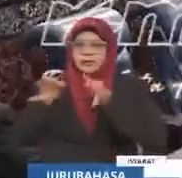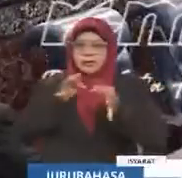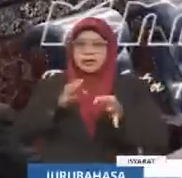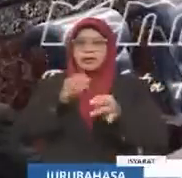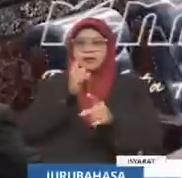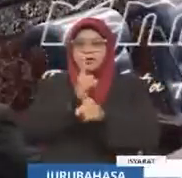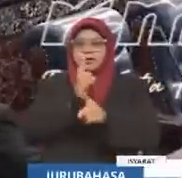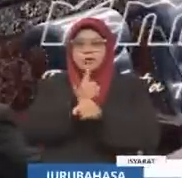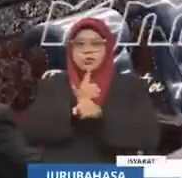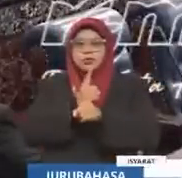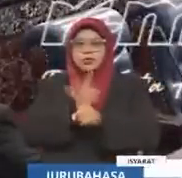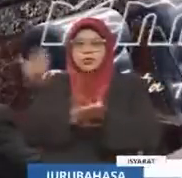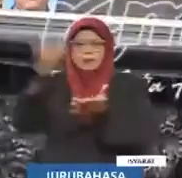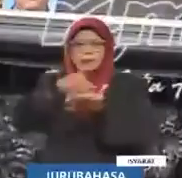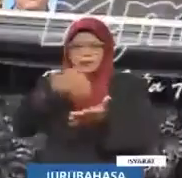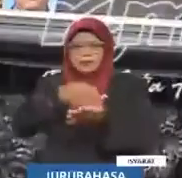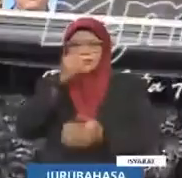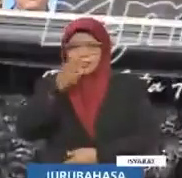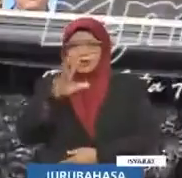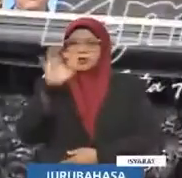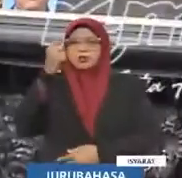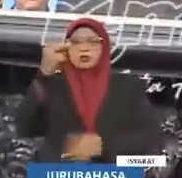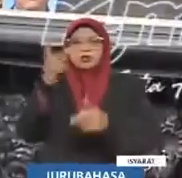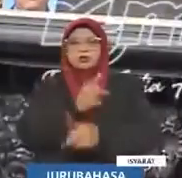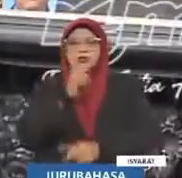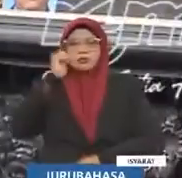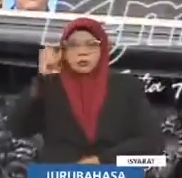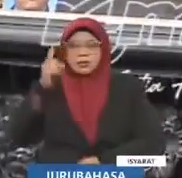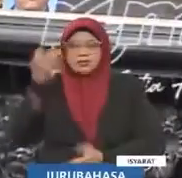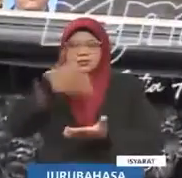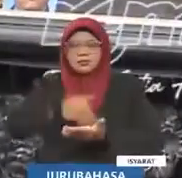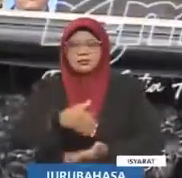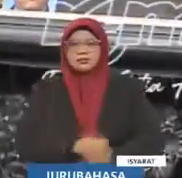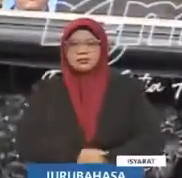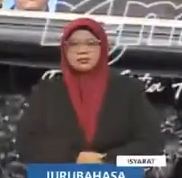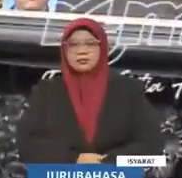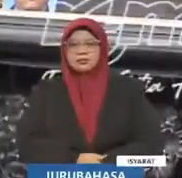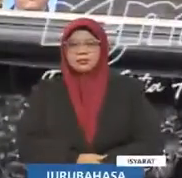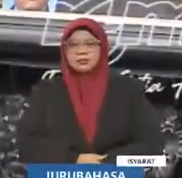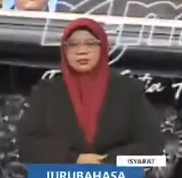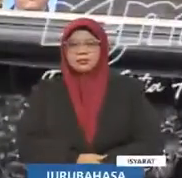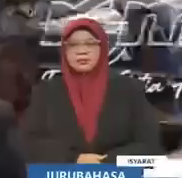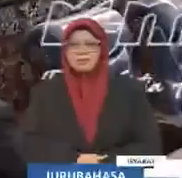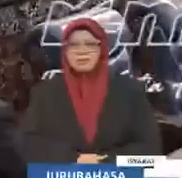kami agency Kongkalikong punya cerita 10 kali tak paham punya